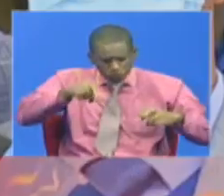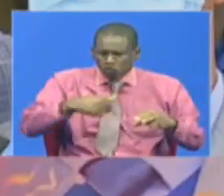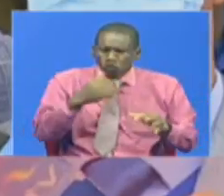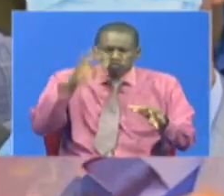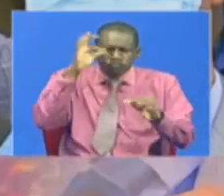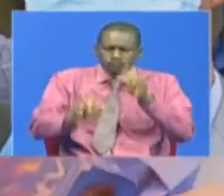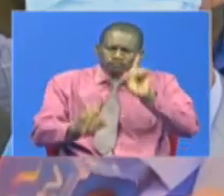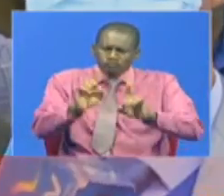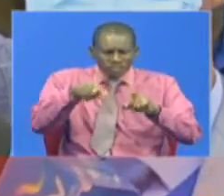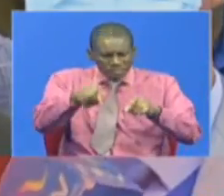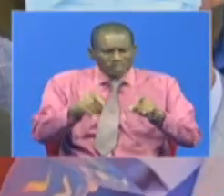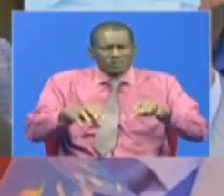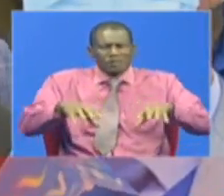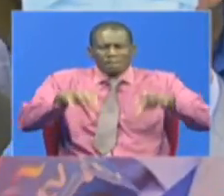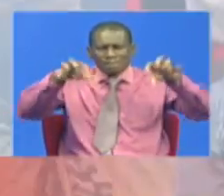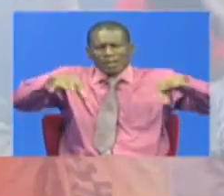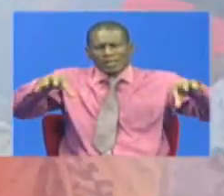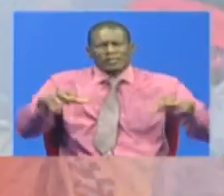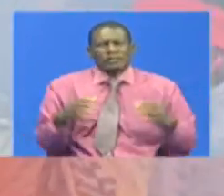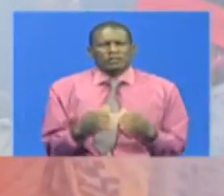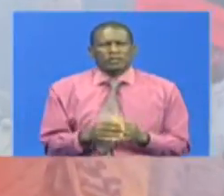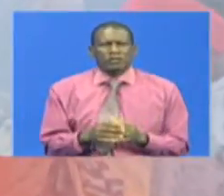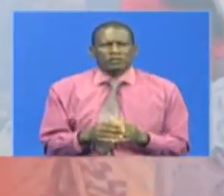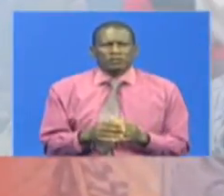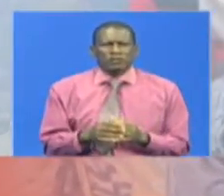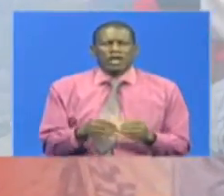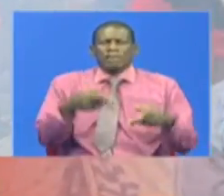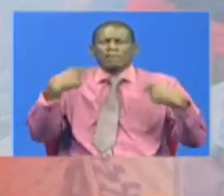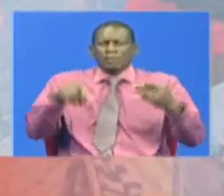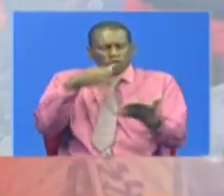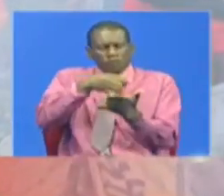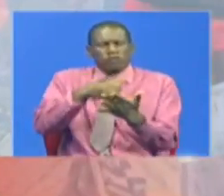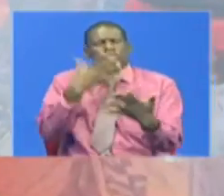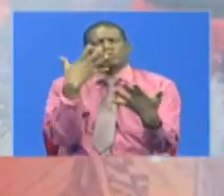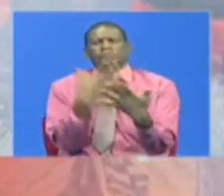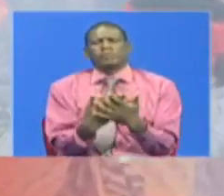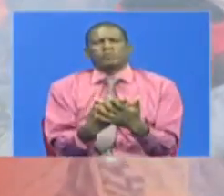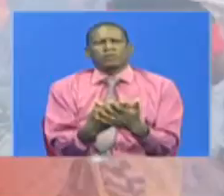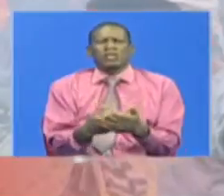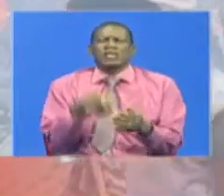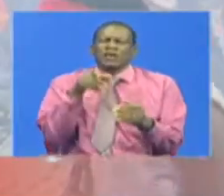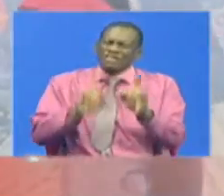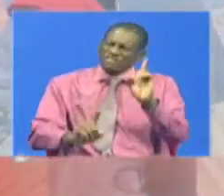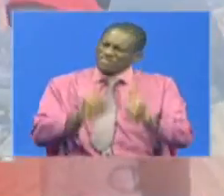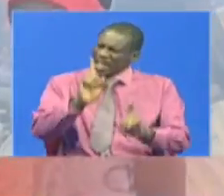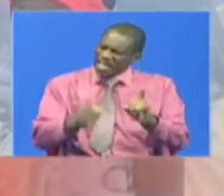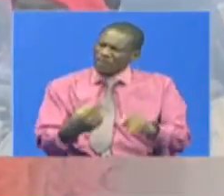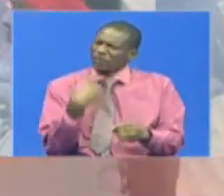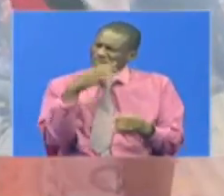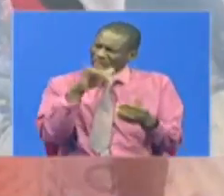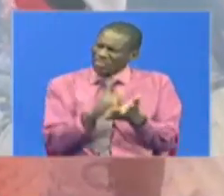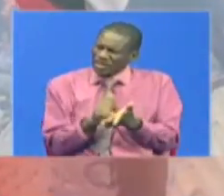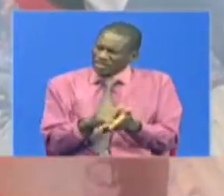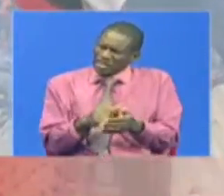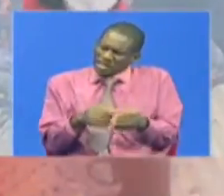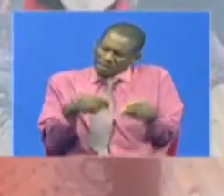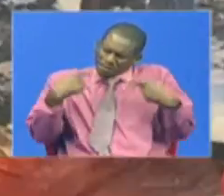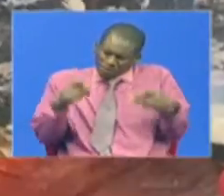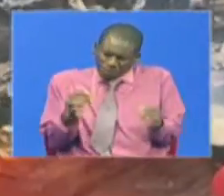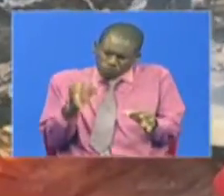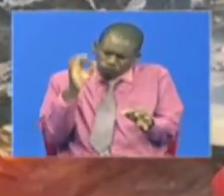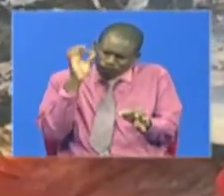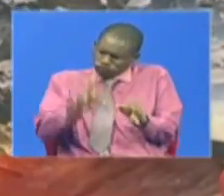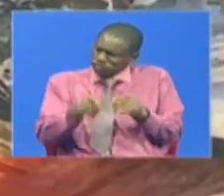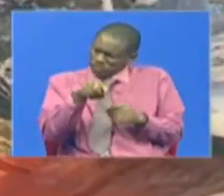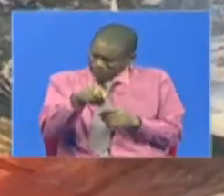sure that the culprits are brought to book. Japo mikasa hii imekuwa ikitajwa kuwa ya kusababishwa na sio ajali,